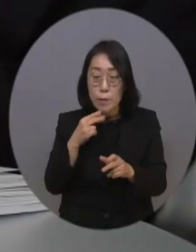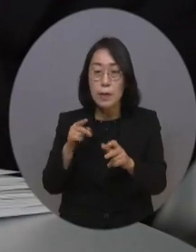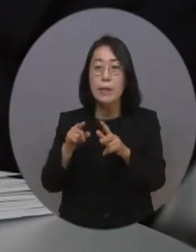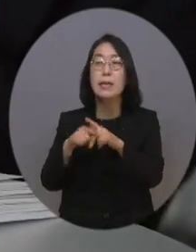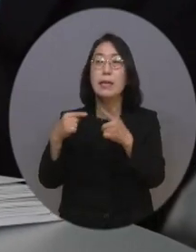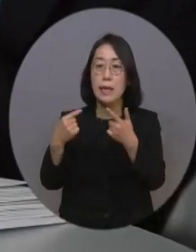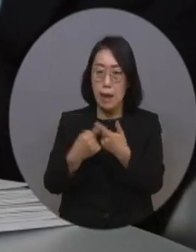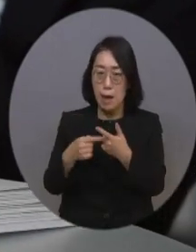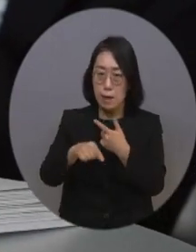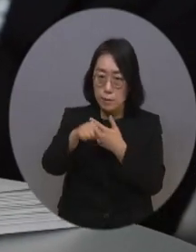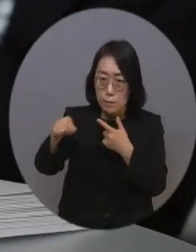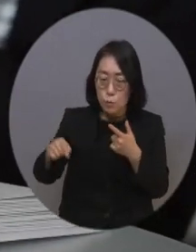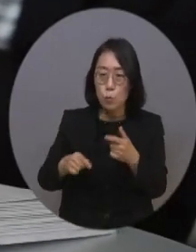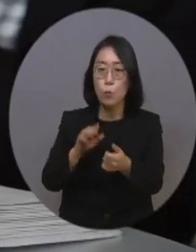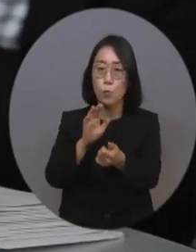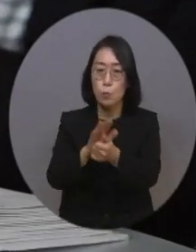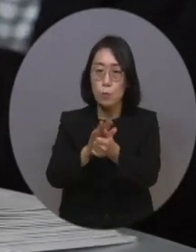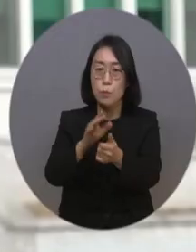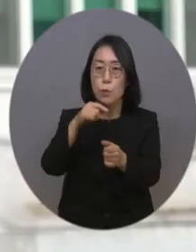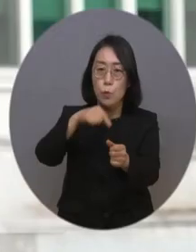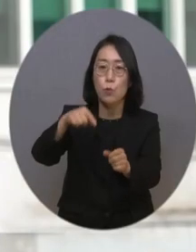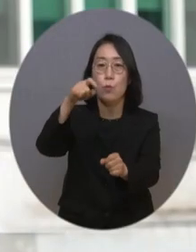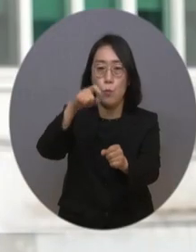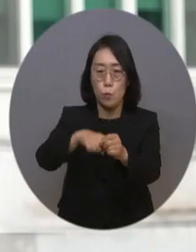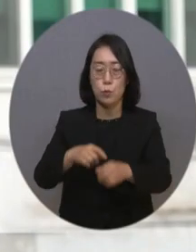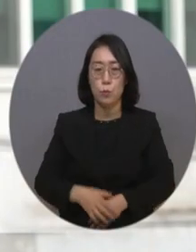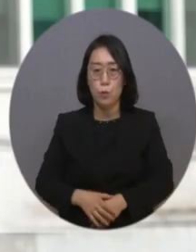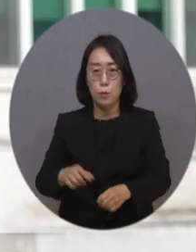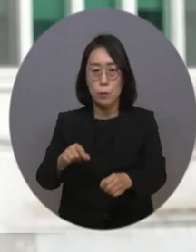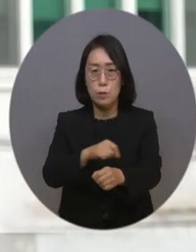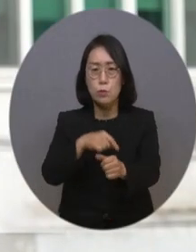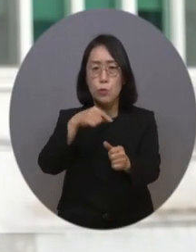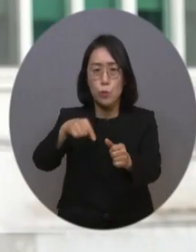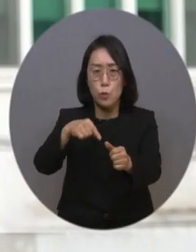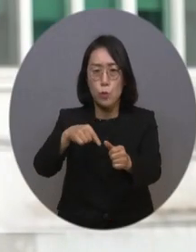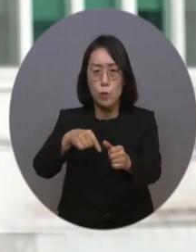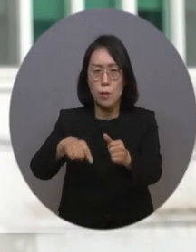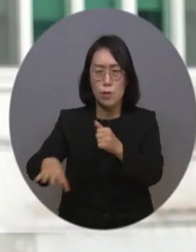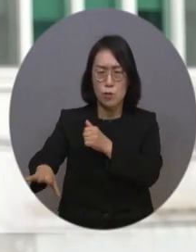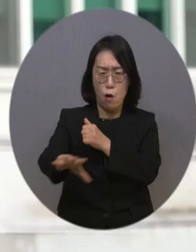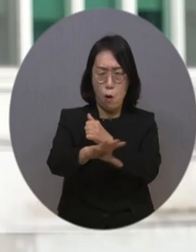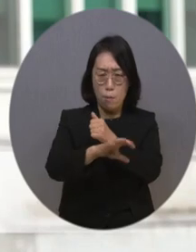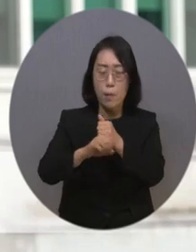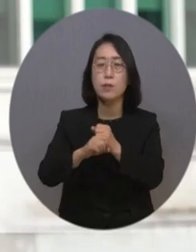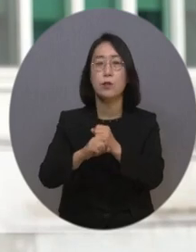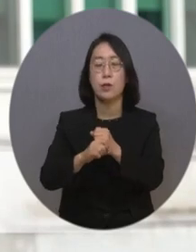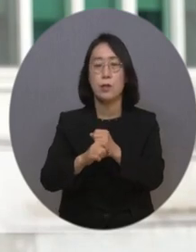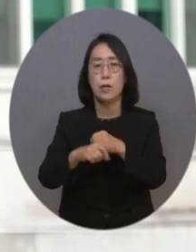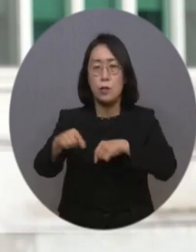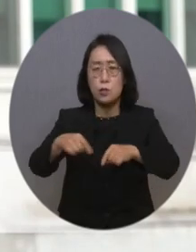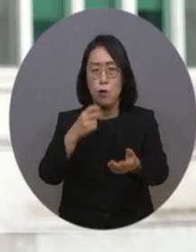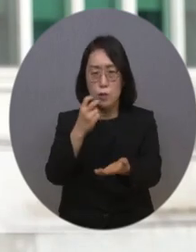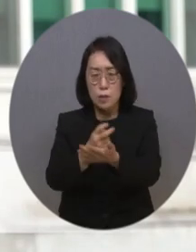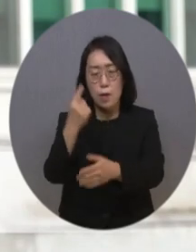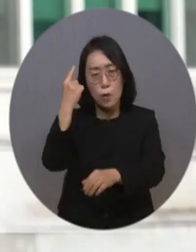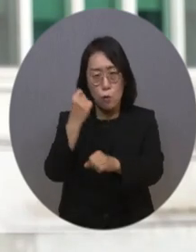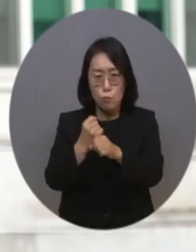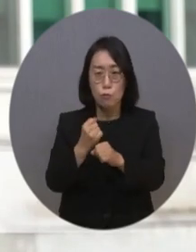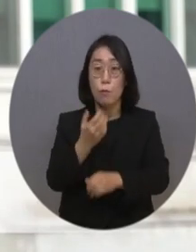관련 정책 연구 등을 위한 시설입니다. 특수교육에 대한 전반적인 그런 정책적인 부분을 연구할 수